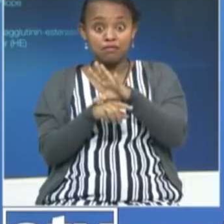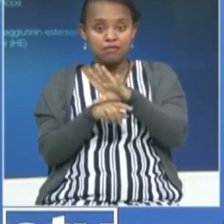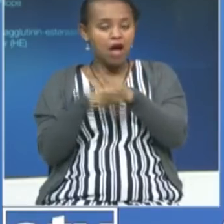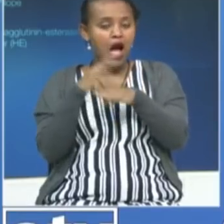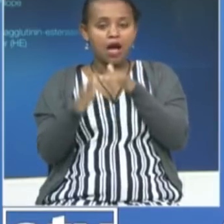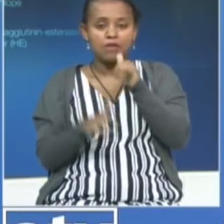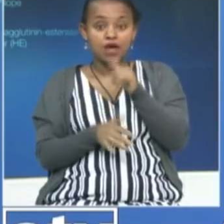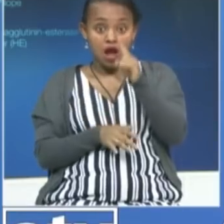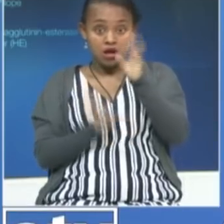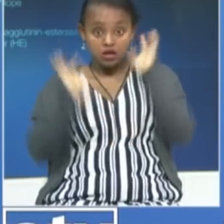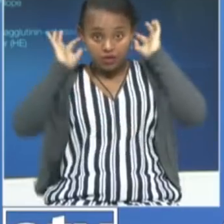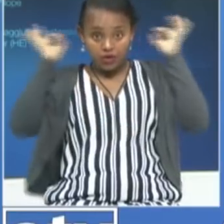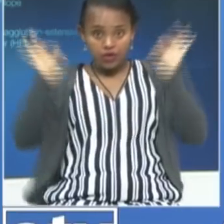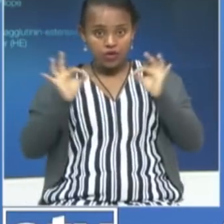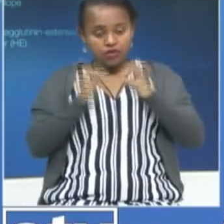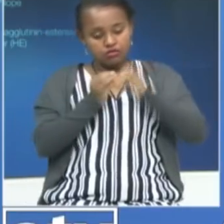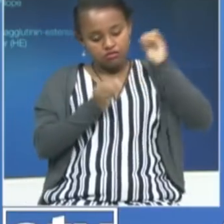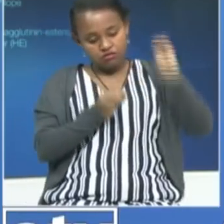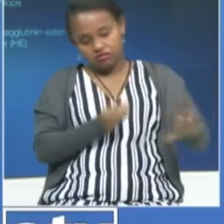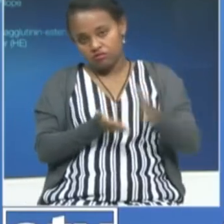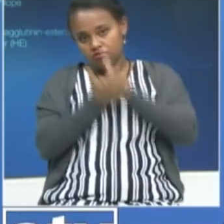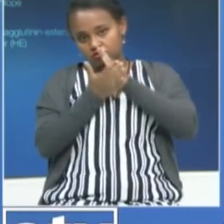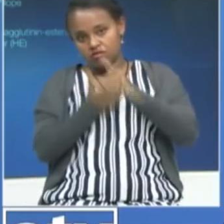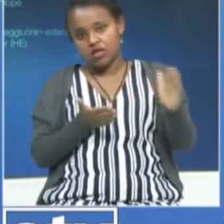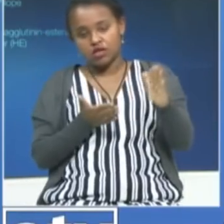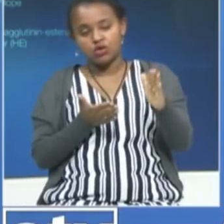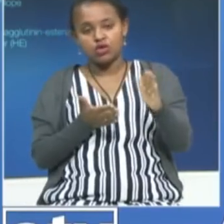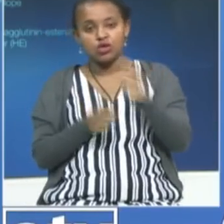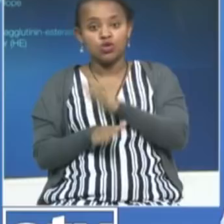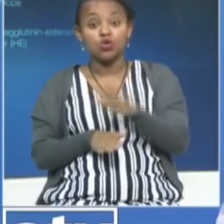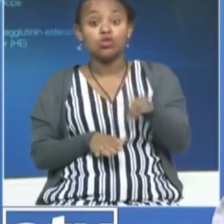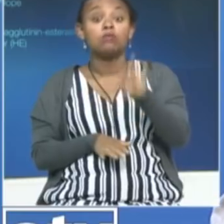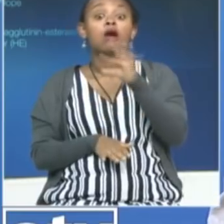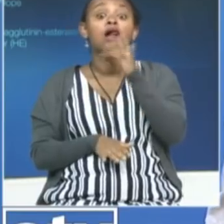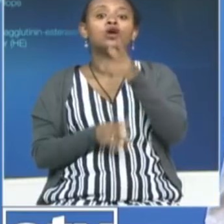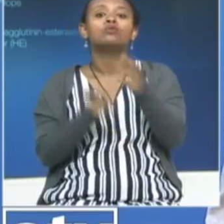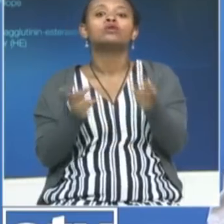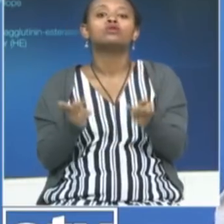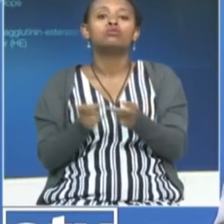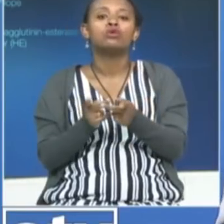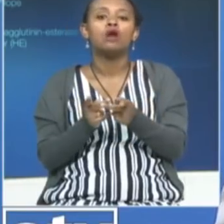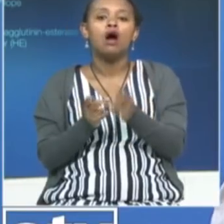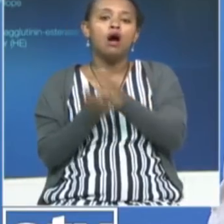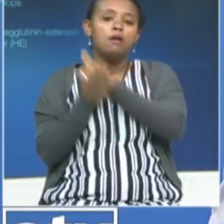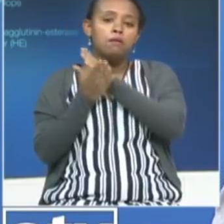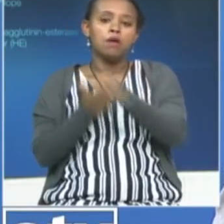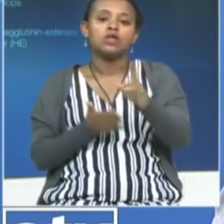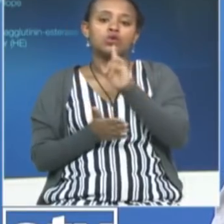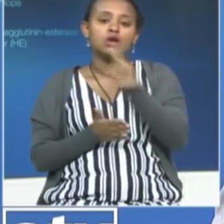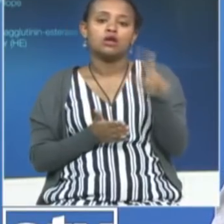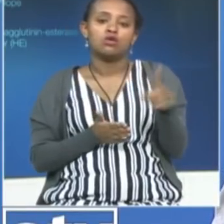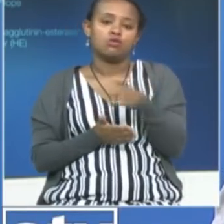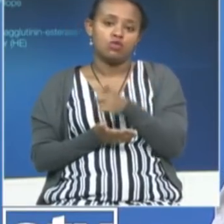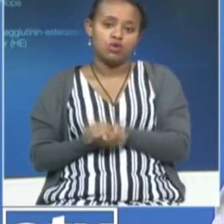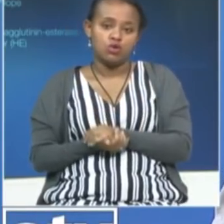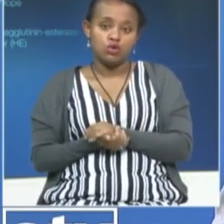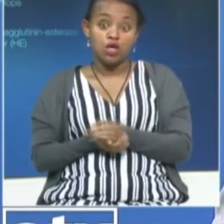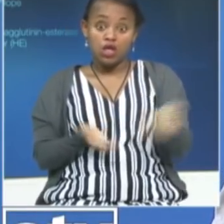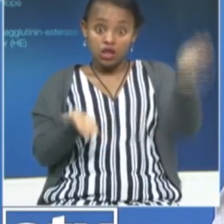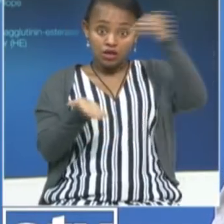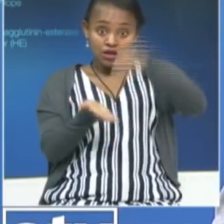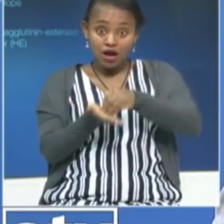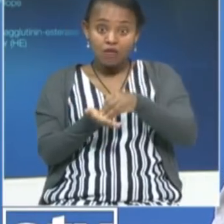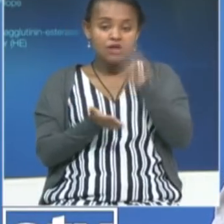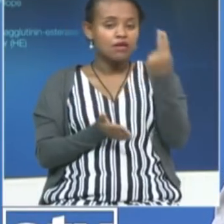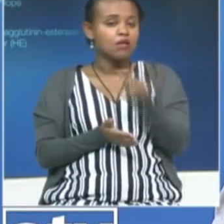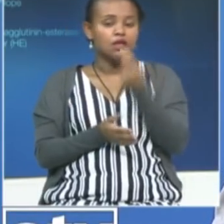የሚመከር አይደለም። አንዴ ካወለቅን ማውለቅና መጣል ማስወገድ፣ ሰዎች ልጆች የማያገኙበት ቦታ ማስወገድ ነው የሚኖርብን። ድጋሚ